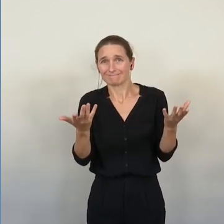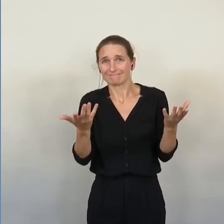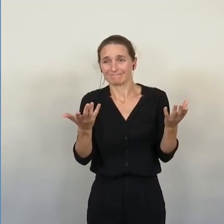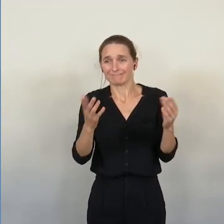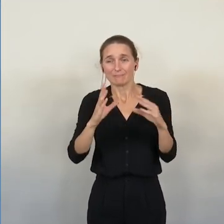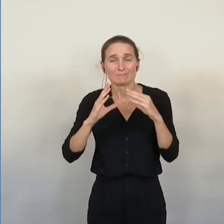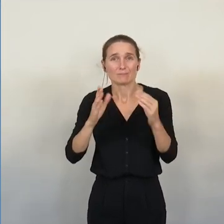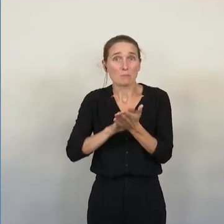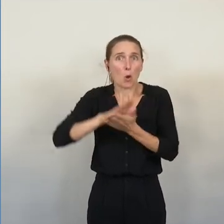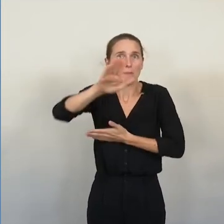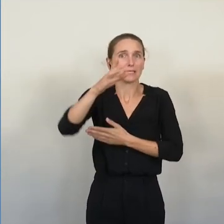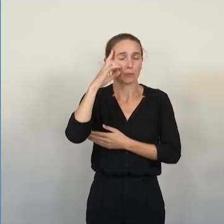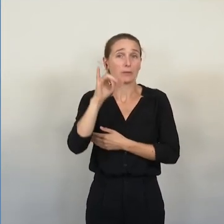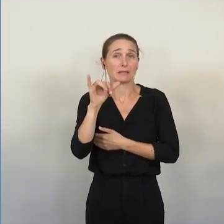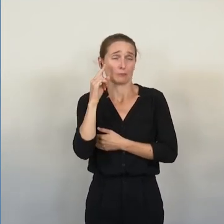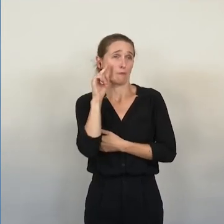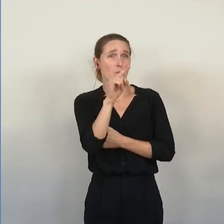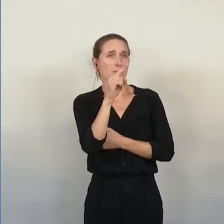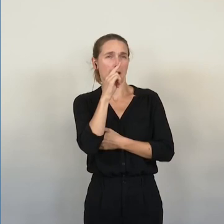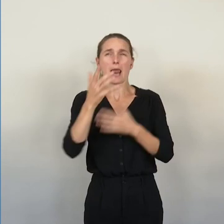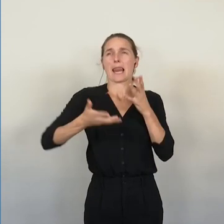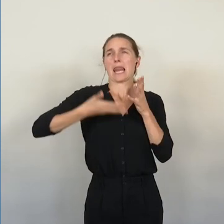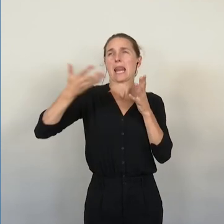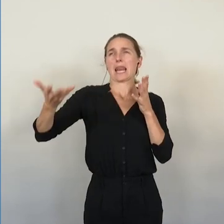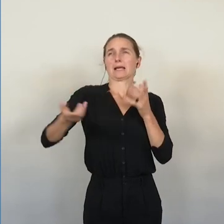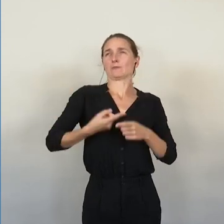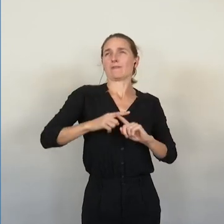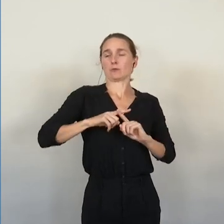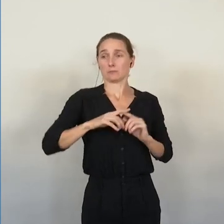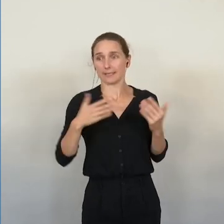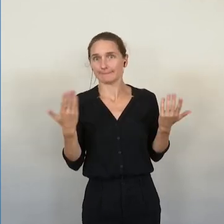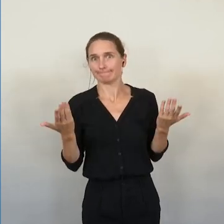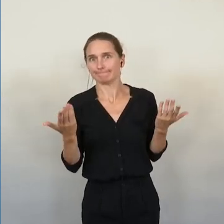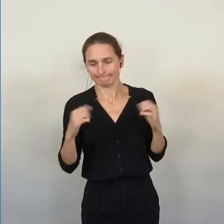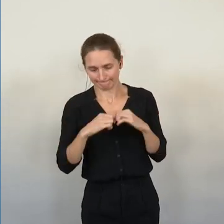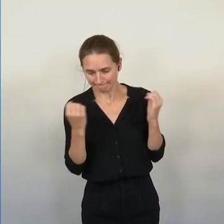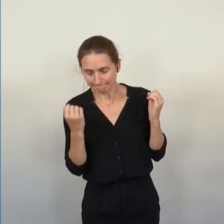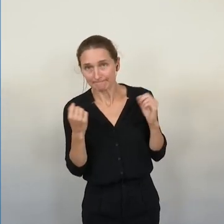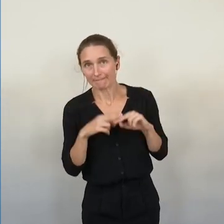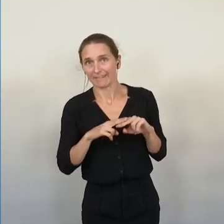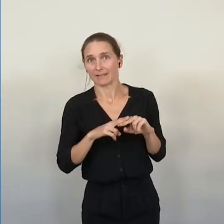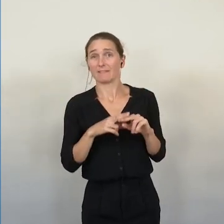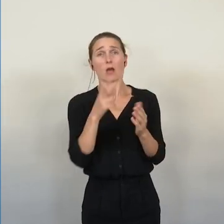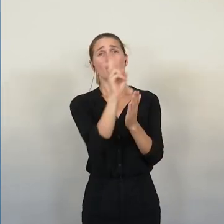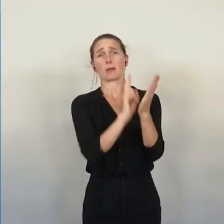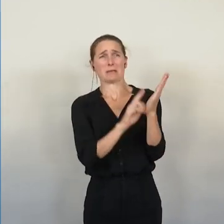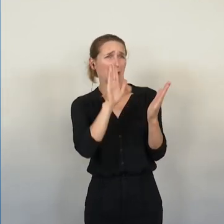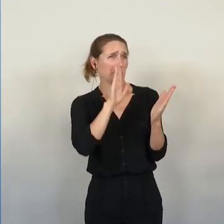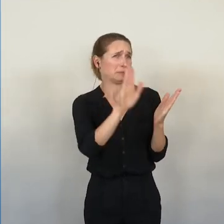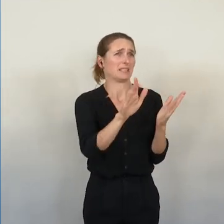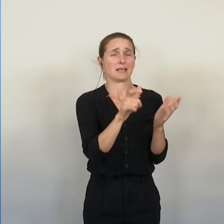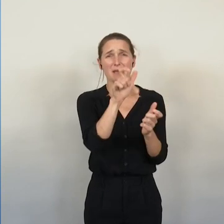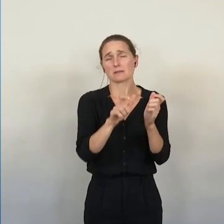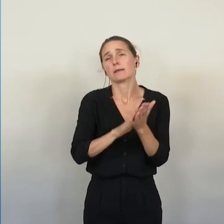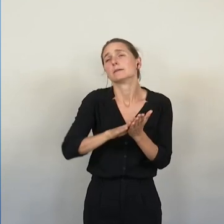comme d'habitude on retrouve tout le ch lexical de ceux qui ne font pas grand-chose en fin de compte étudier la possibilité